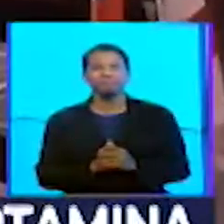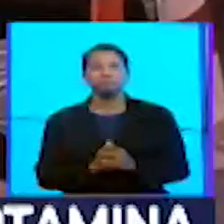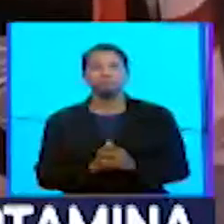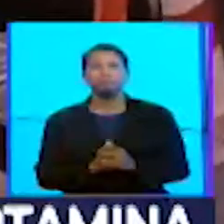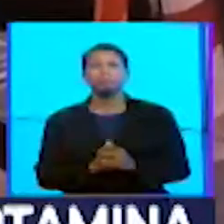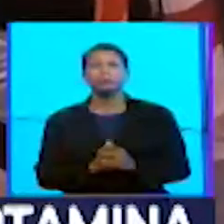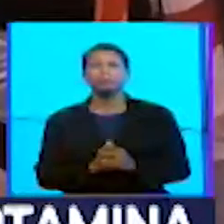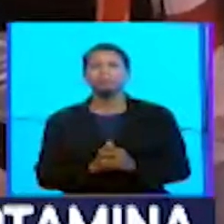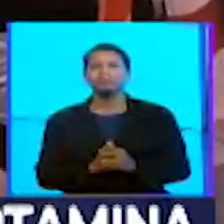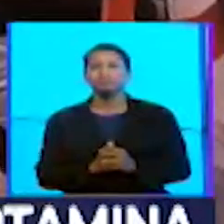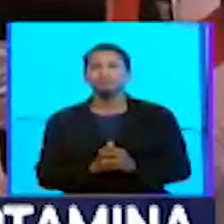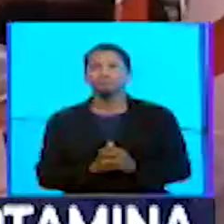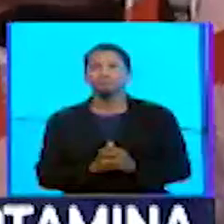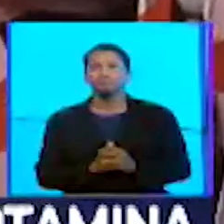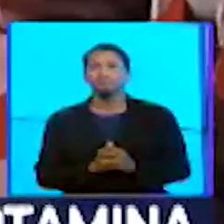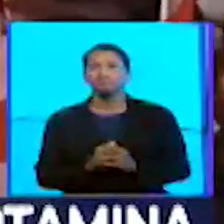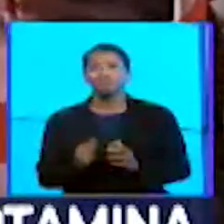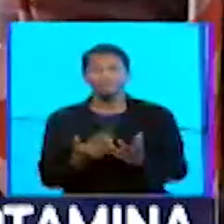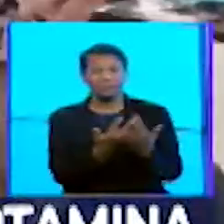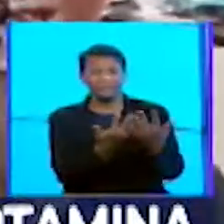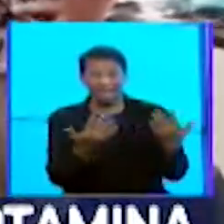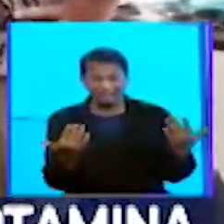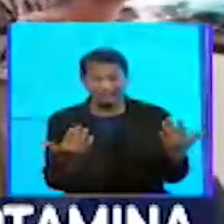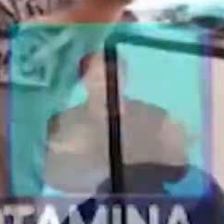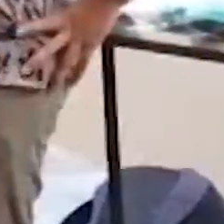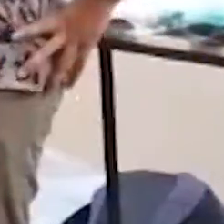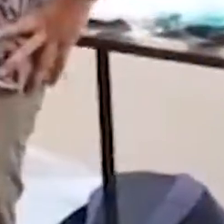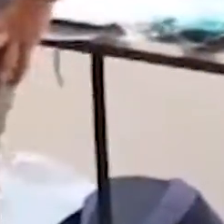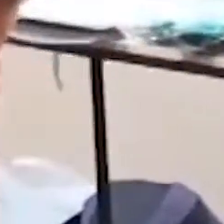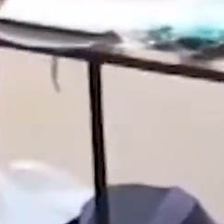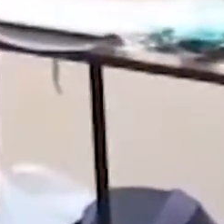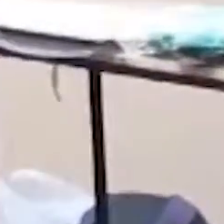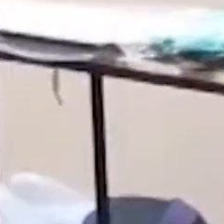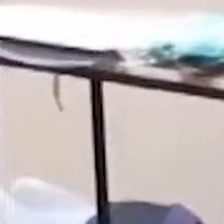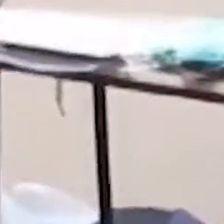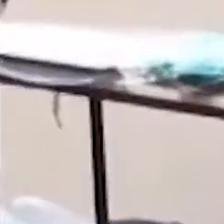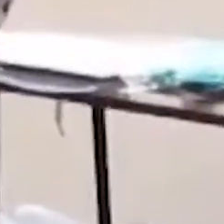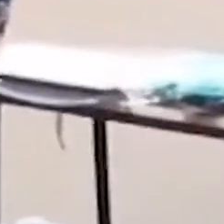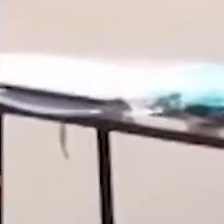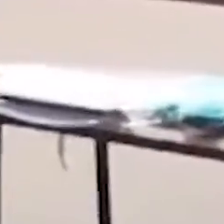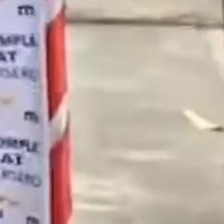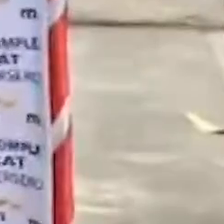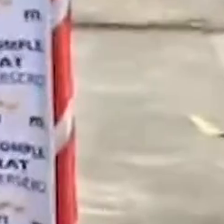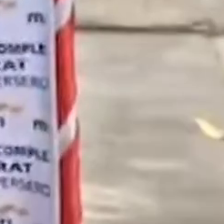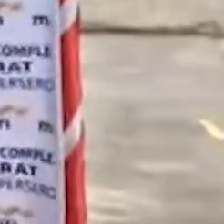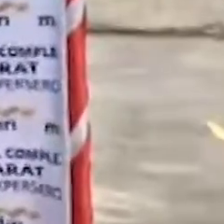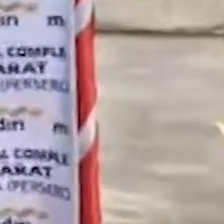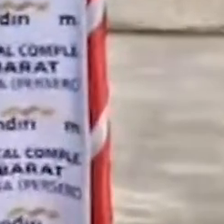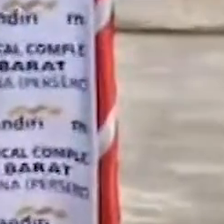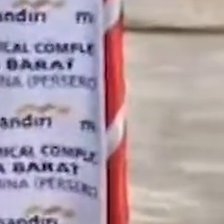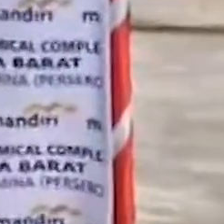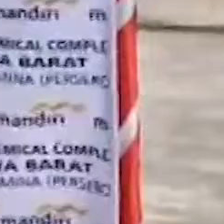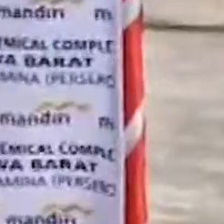Kompleks Jabar di Indramayu Mereka menerima uang ganti rugi senilai ratusan juta rupiah hingga tiga miliar per